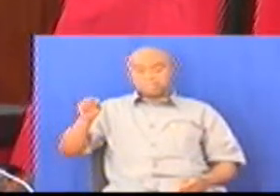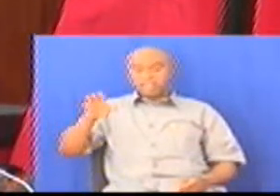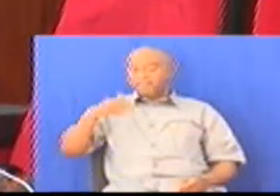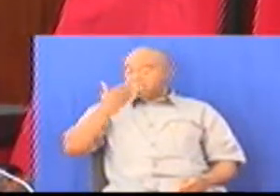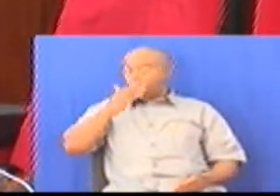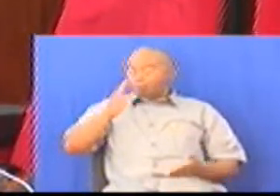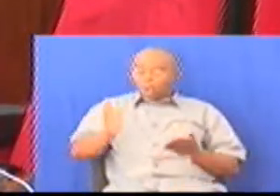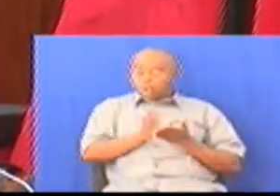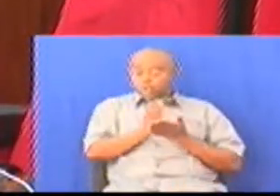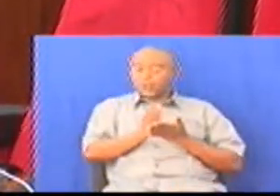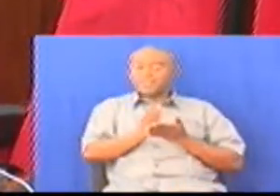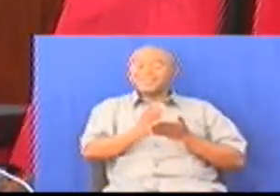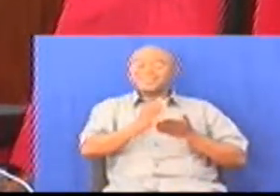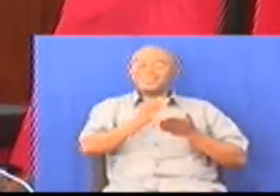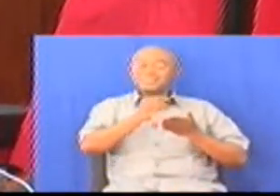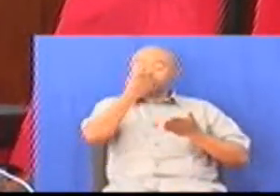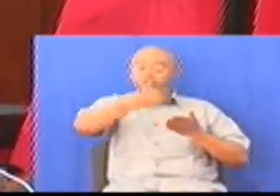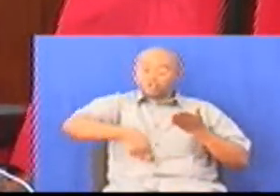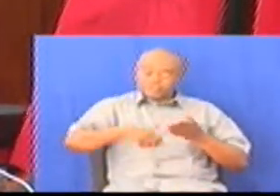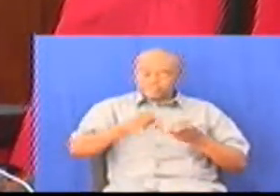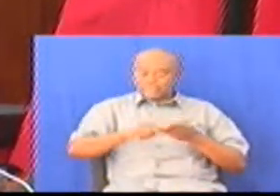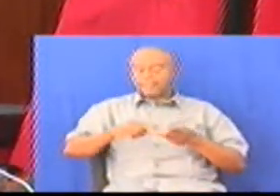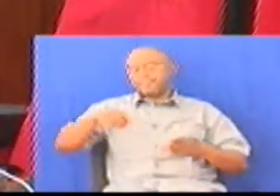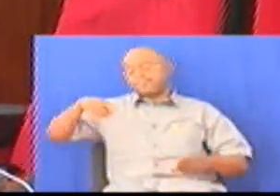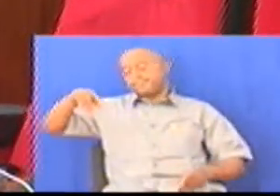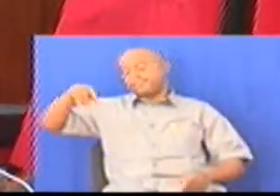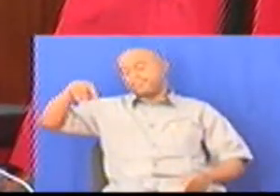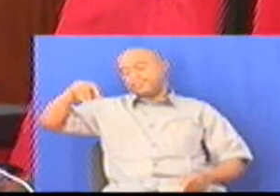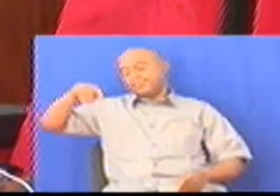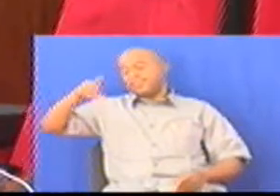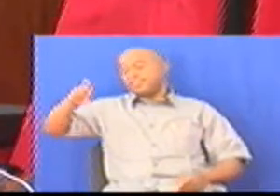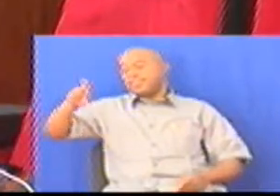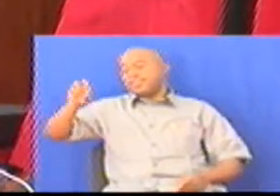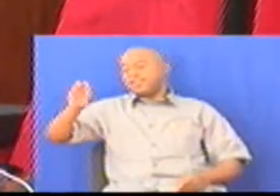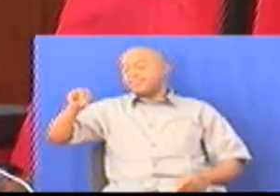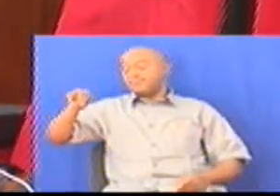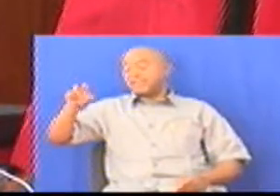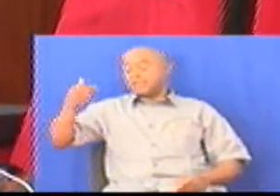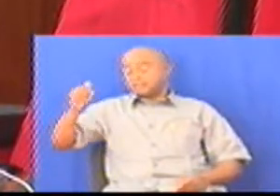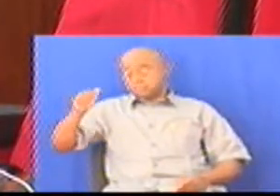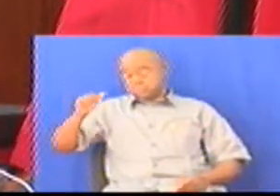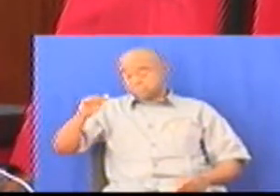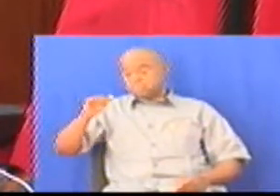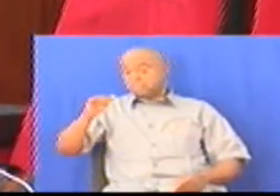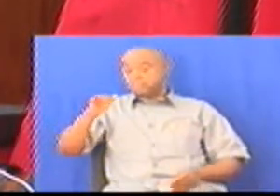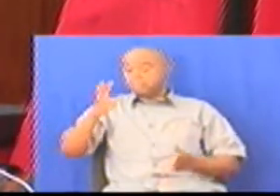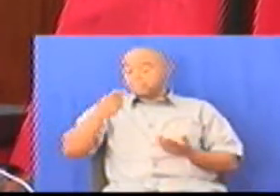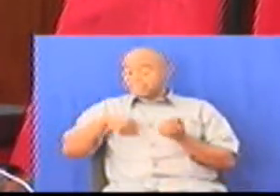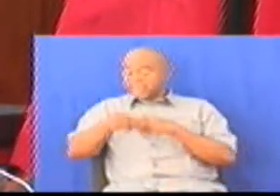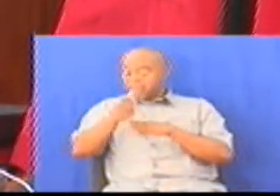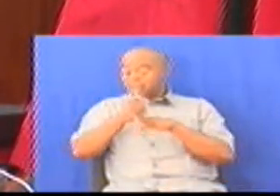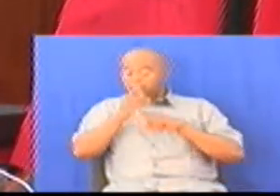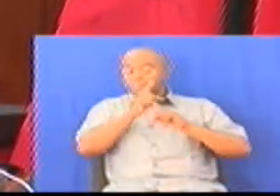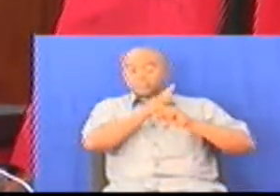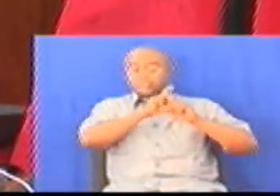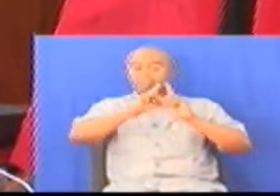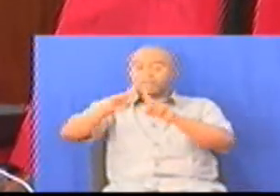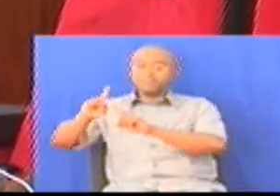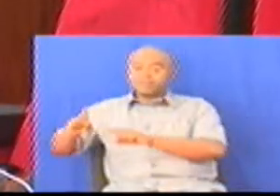na penalty ambazo zipo kwenye late submission za kampuni mbalimbali ili kwenye database wakati wanapotaka